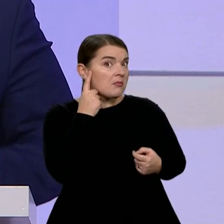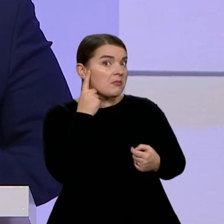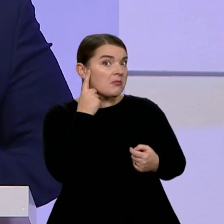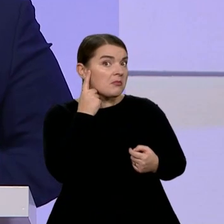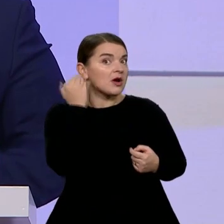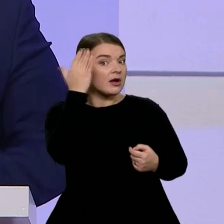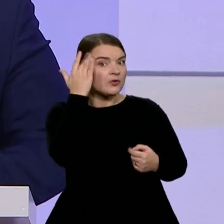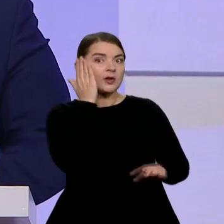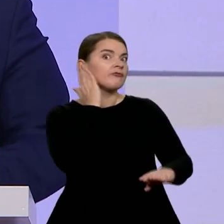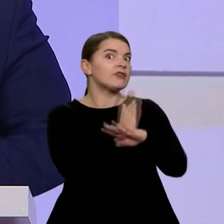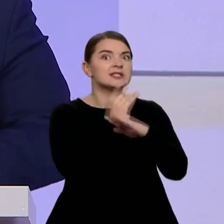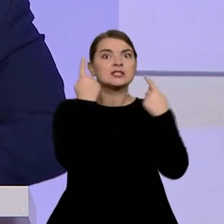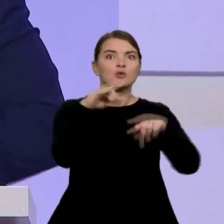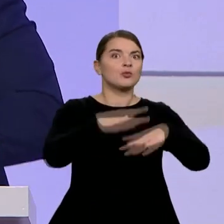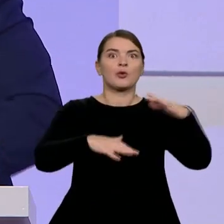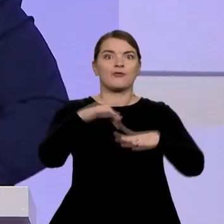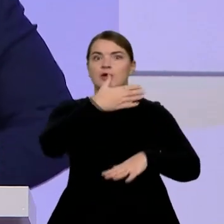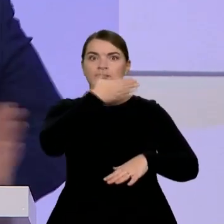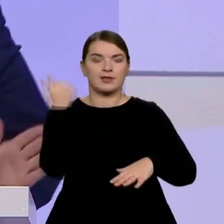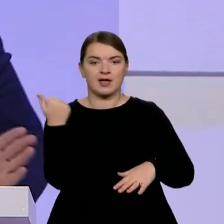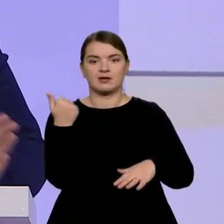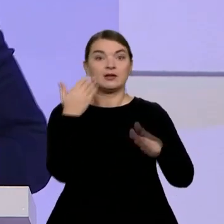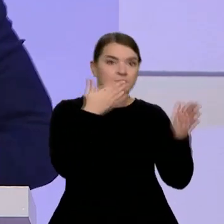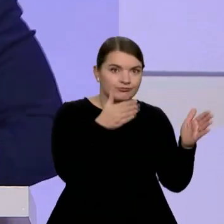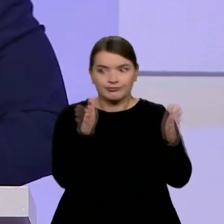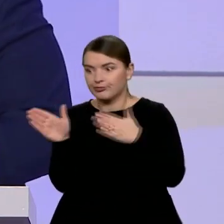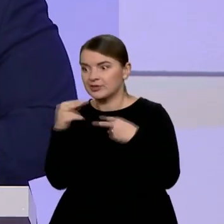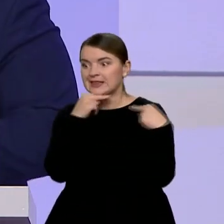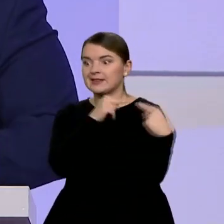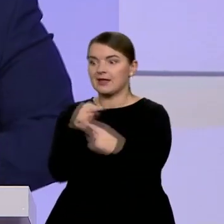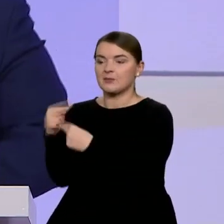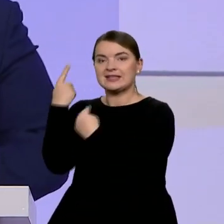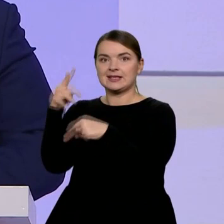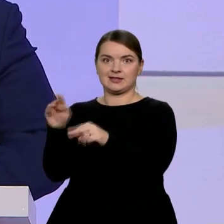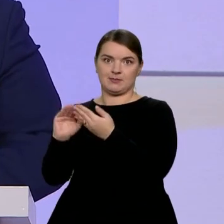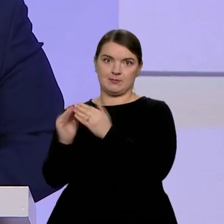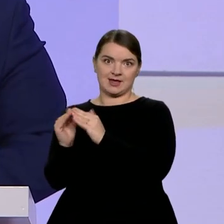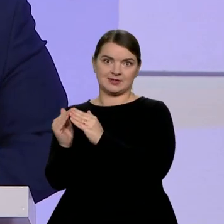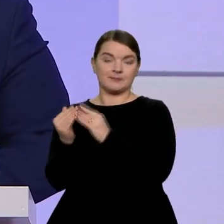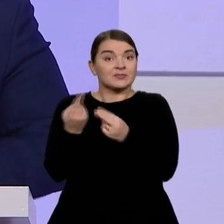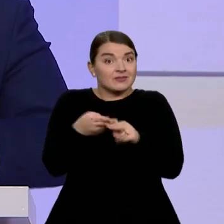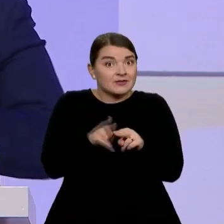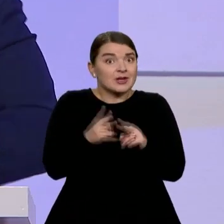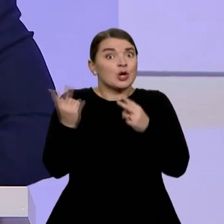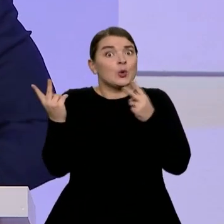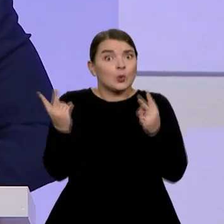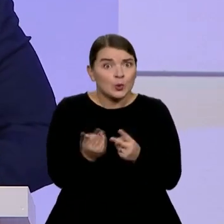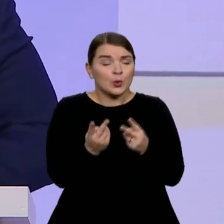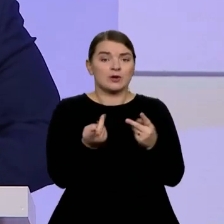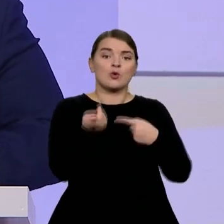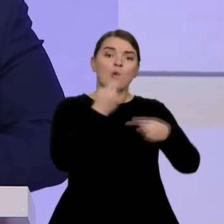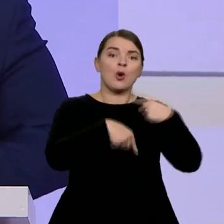čia daugiau niekas nėra ruošiama ir savo dėmesį nukreipia kitur. Todėl reikėtų kažkaip po truputį atkurti